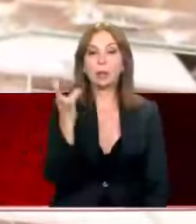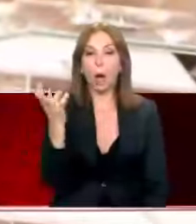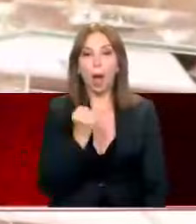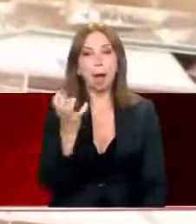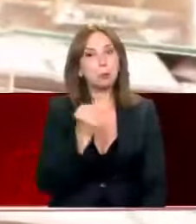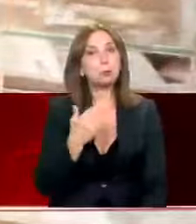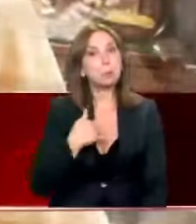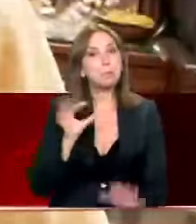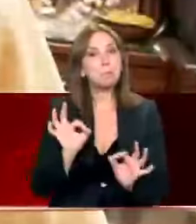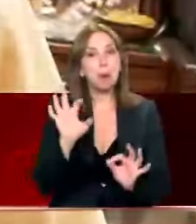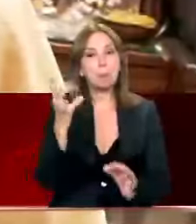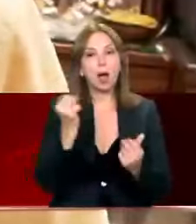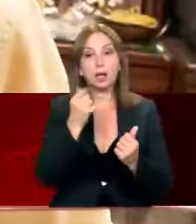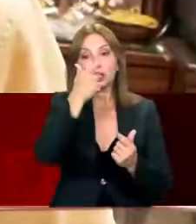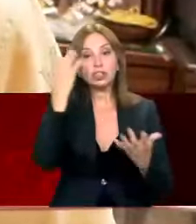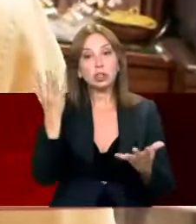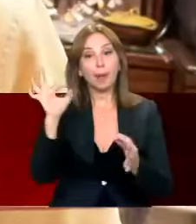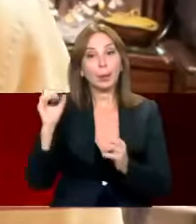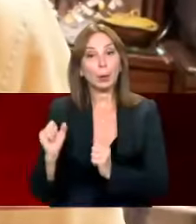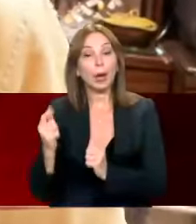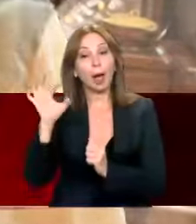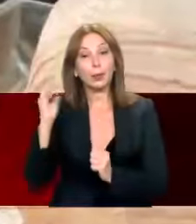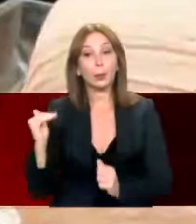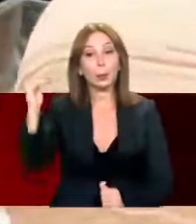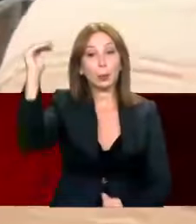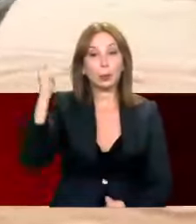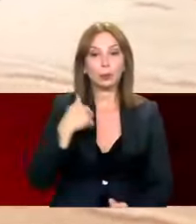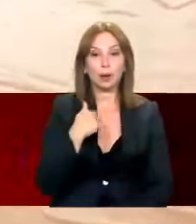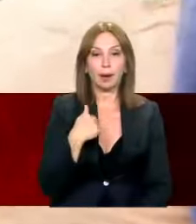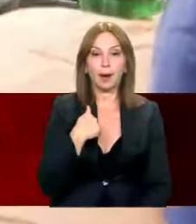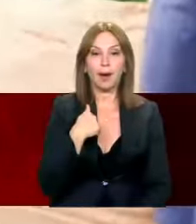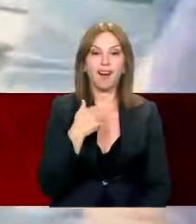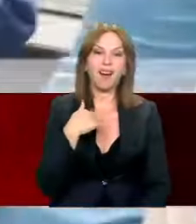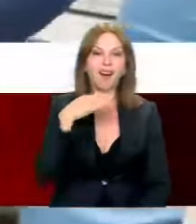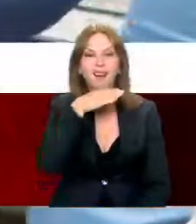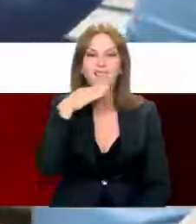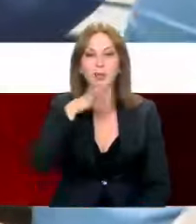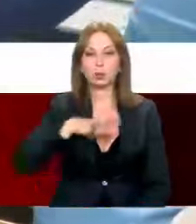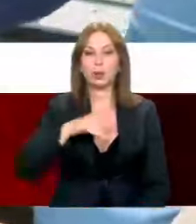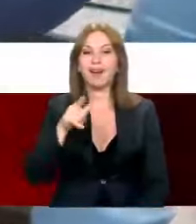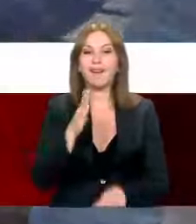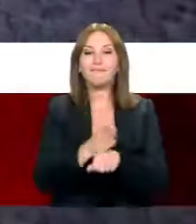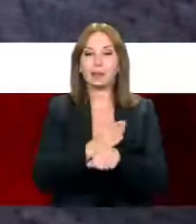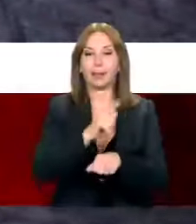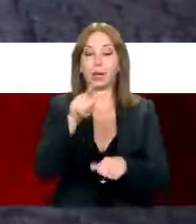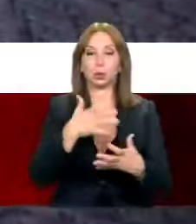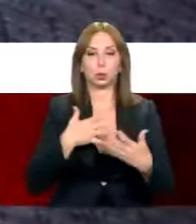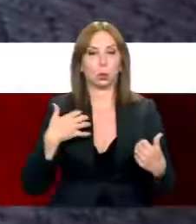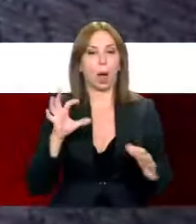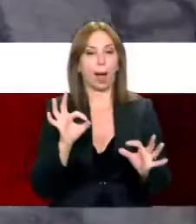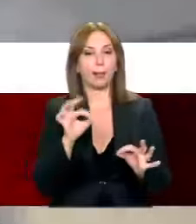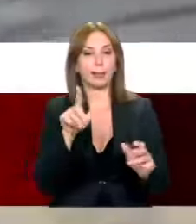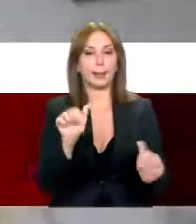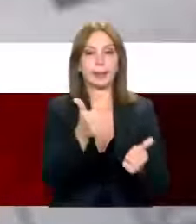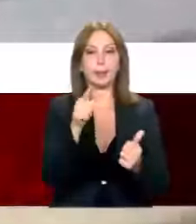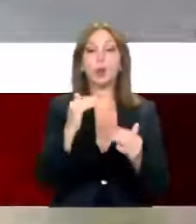da. İnşallah yükselir yani. Yükselirken biraz kar yapalım dedik. Vatandaşın güvenli limanı yine altın oldu.